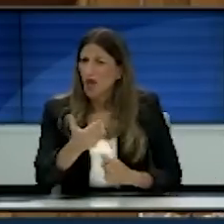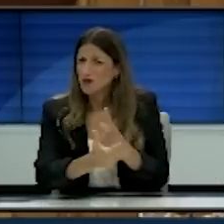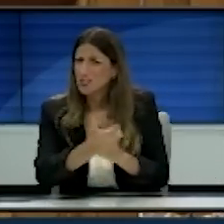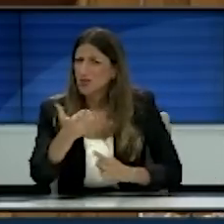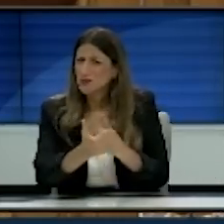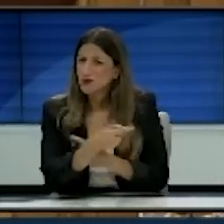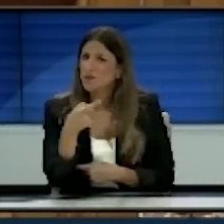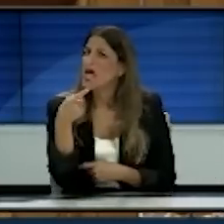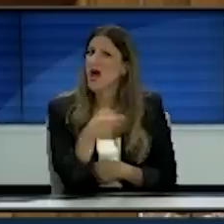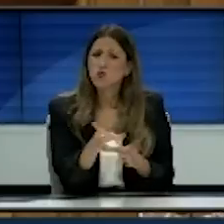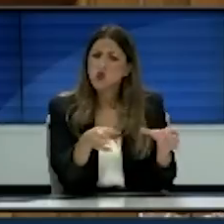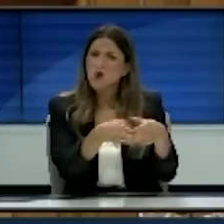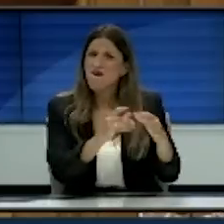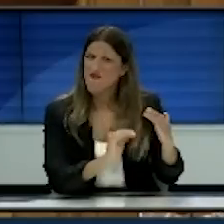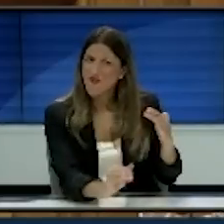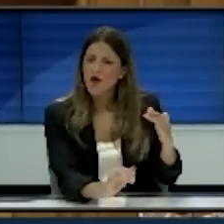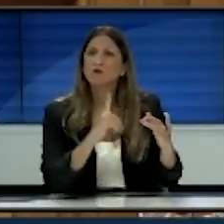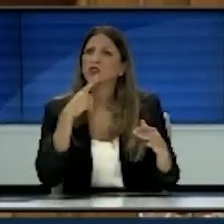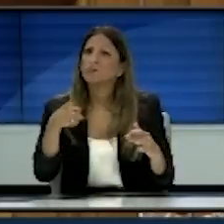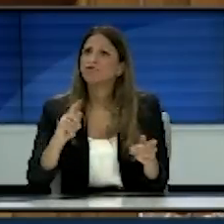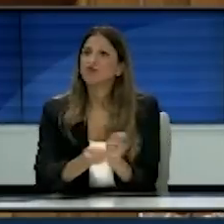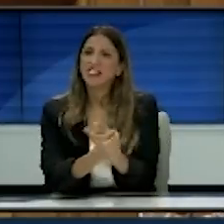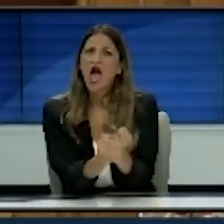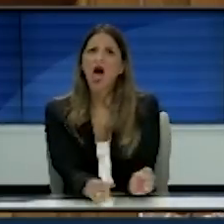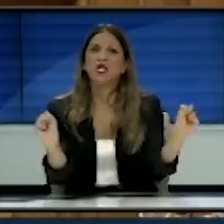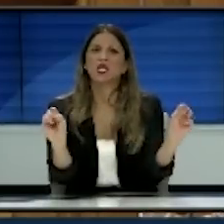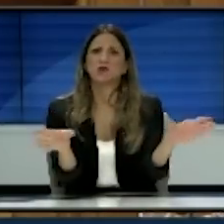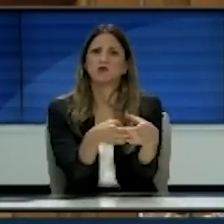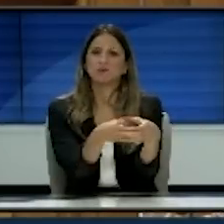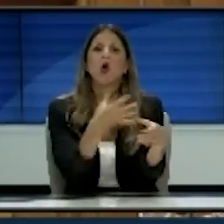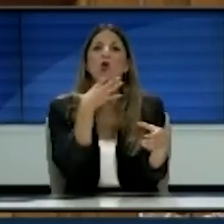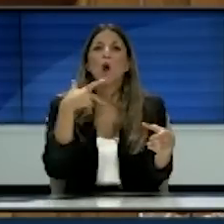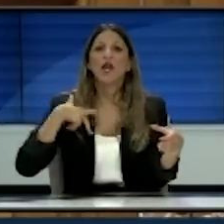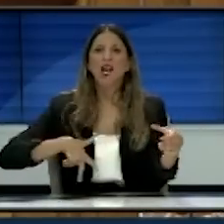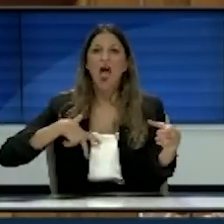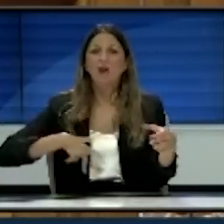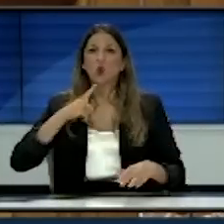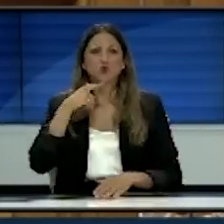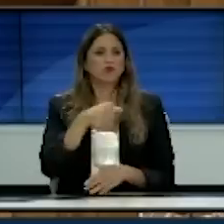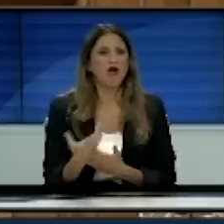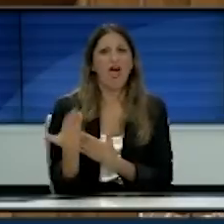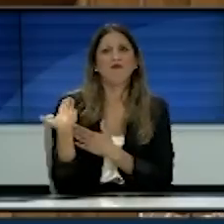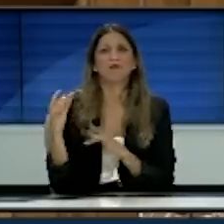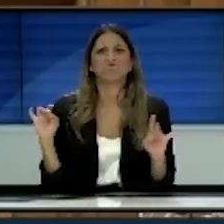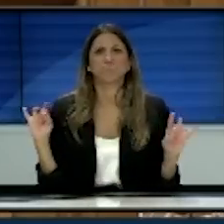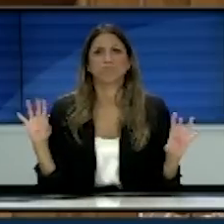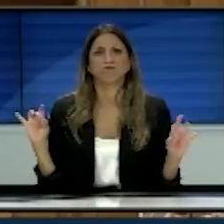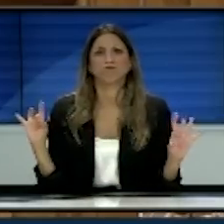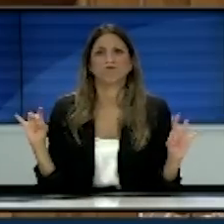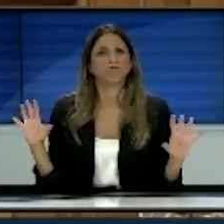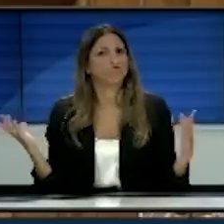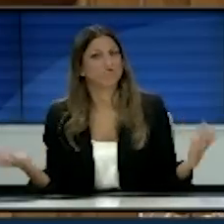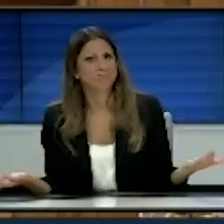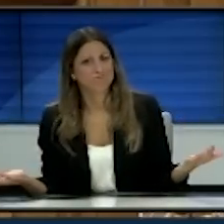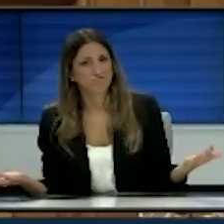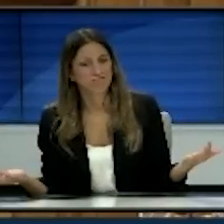το μετατρέψατε και σε ανεξάρτητη αρχή για να απαλλάξετε το κράτος από κάθε ευθύνη και τις πιέσεις